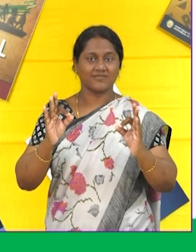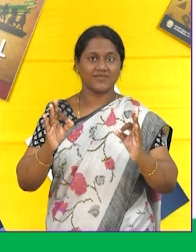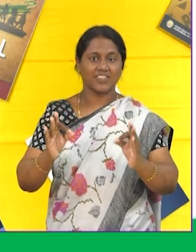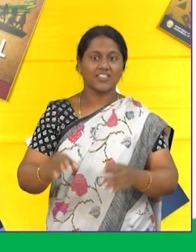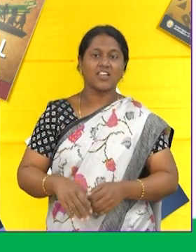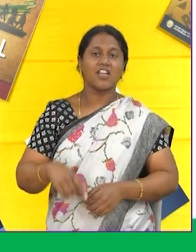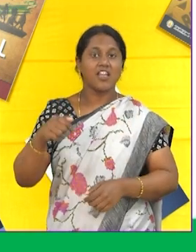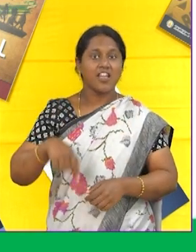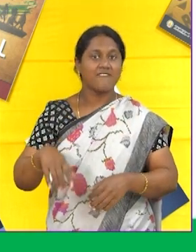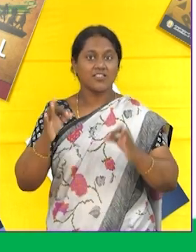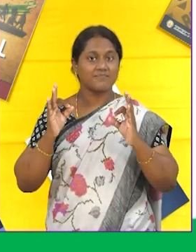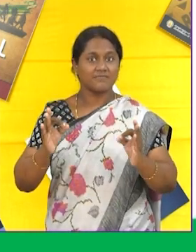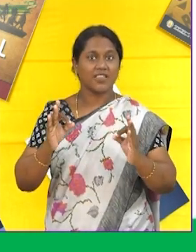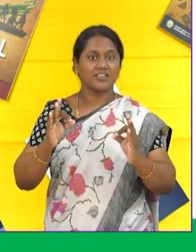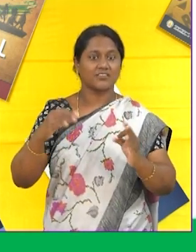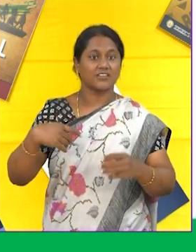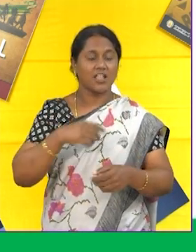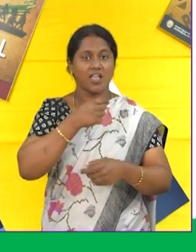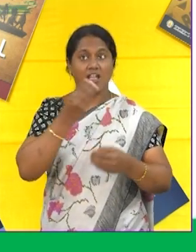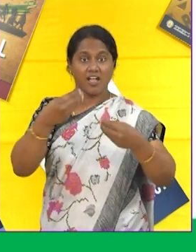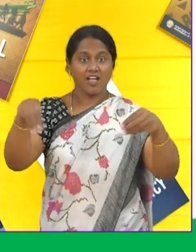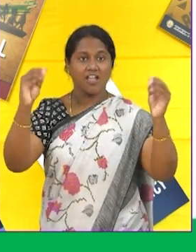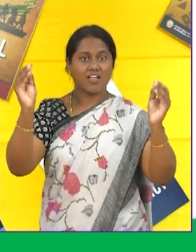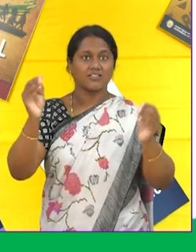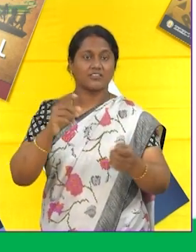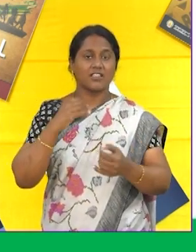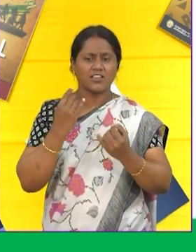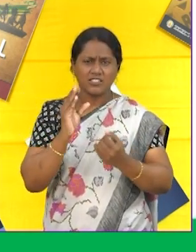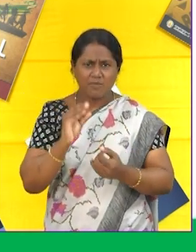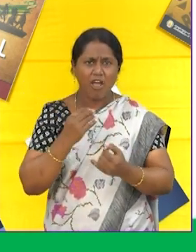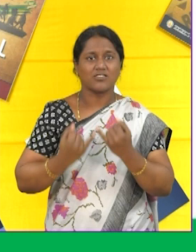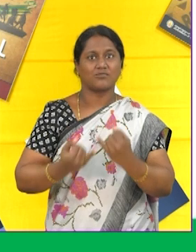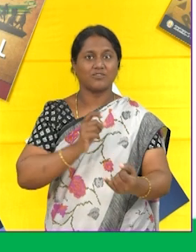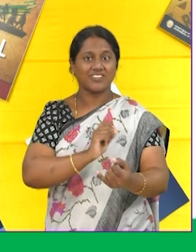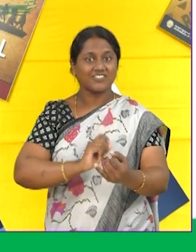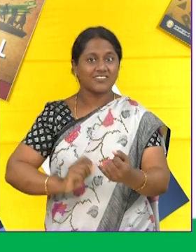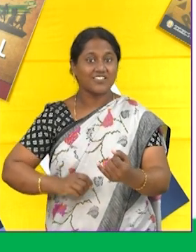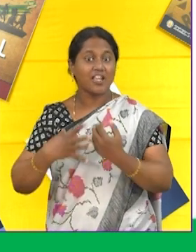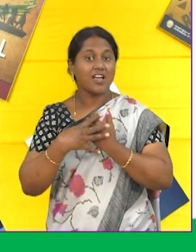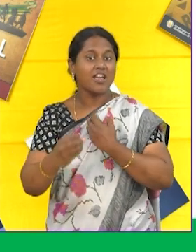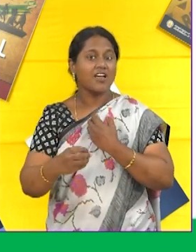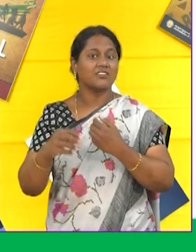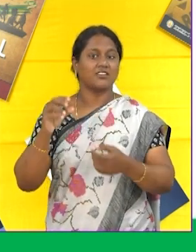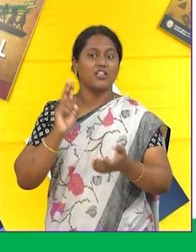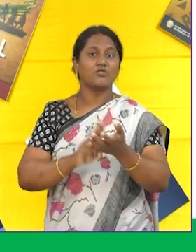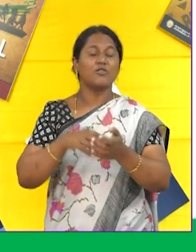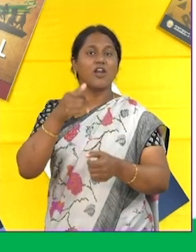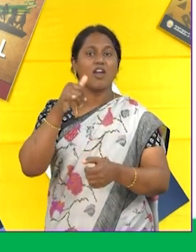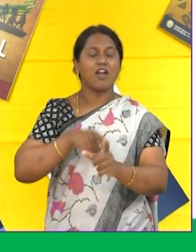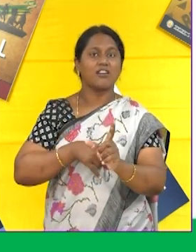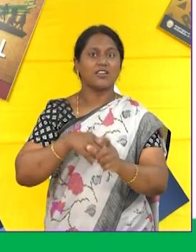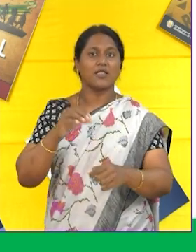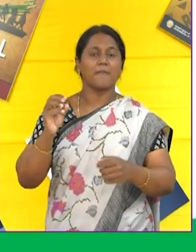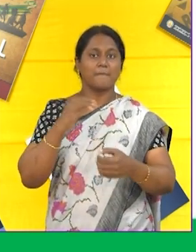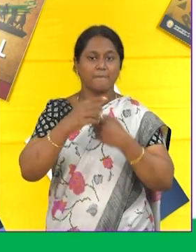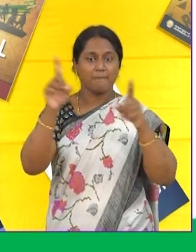இருந்திருக்கிறார். He was best known for his cartoons and short stories published mainly in the New Yorker magazine. Most